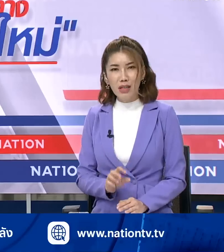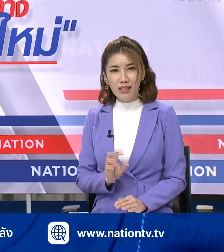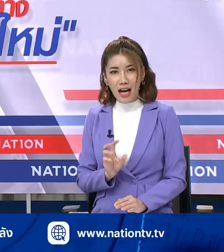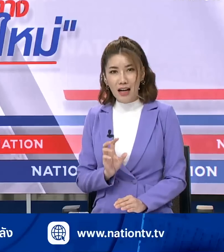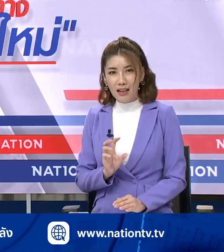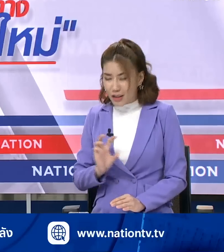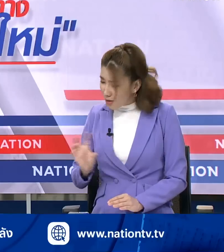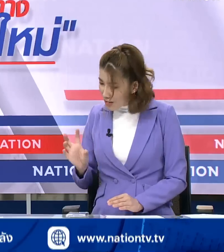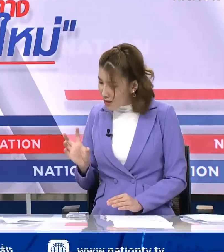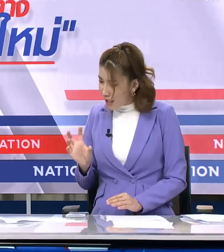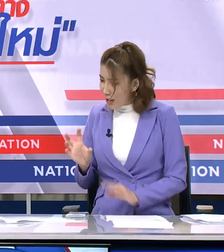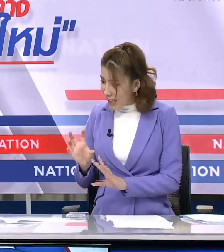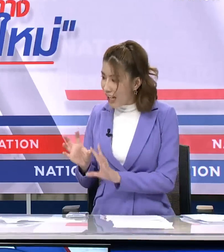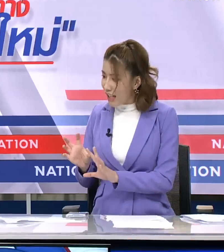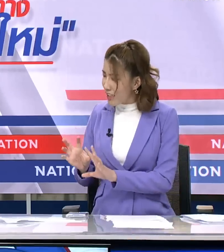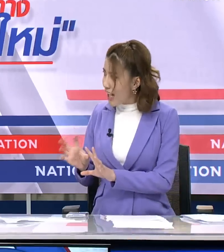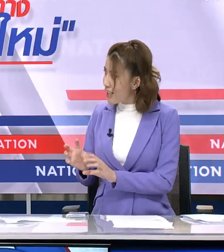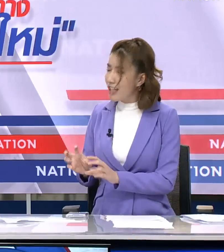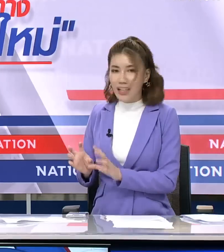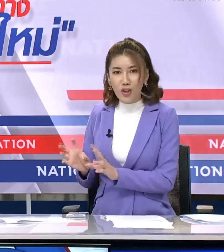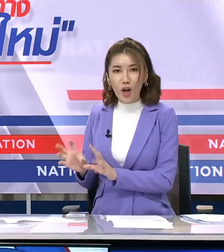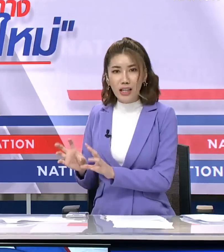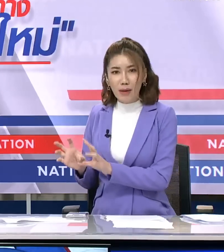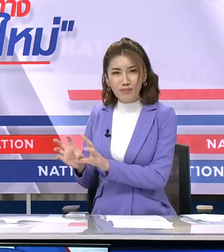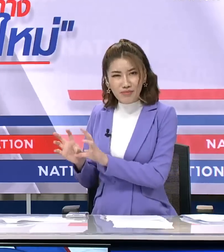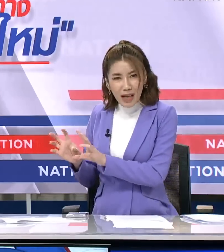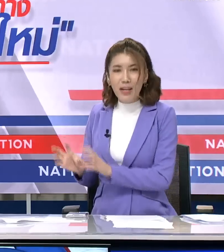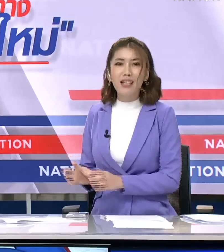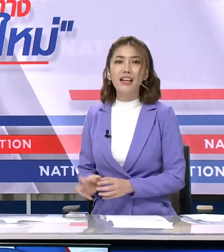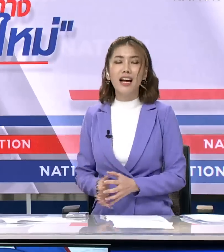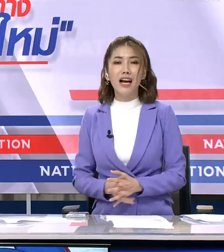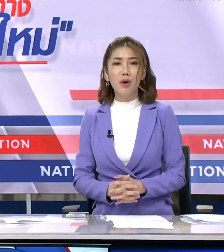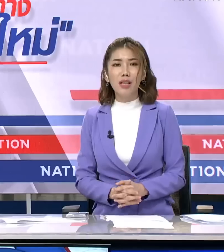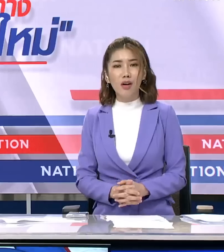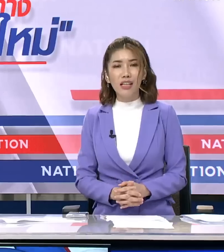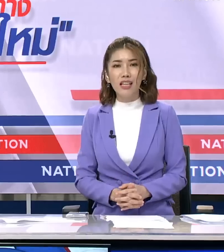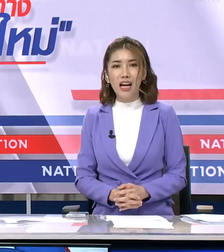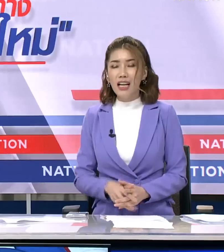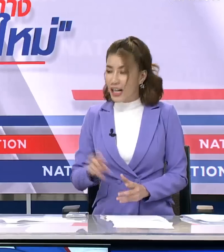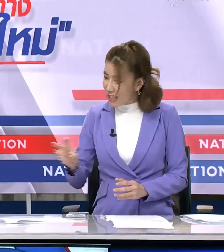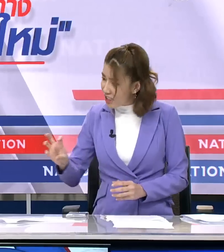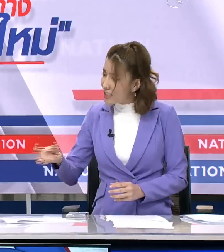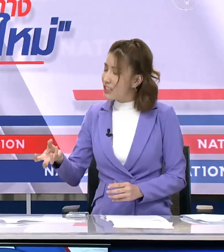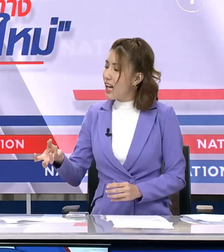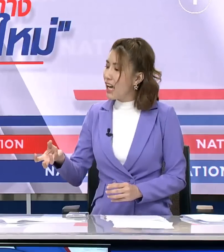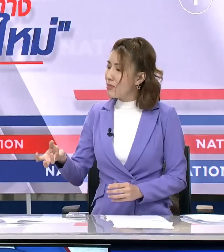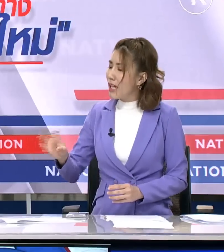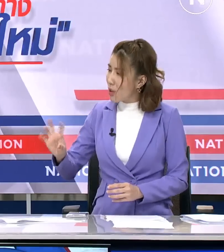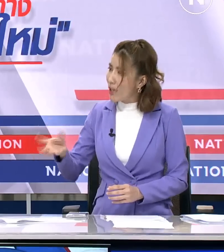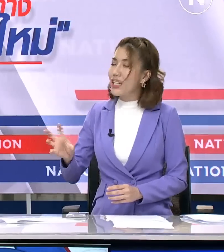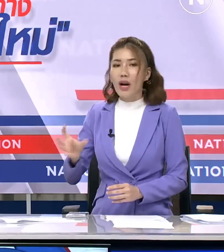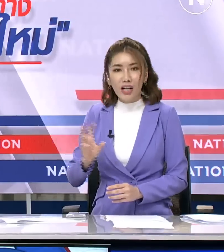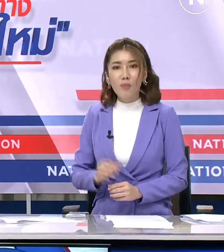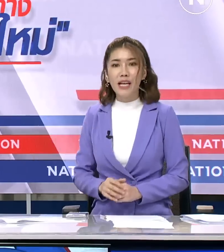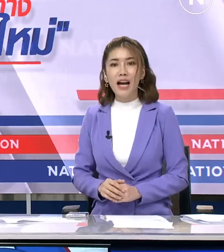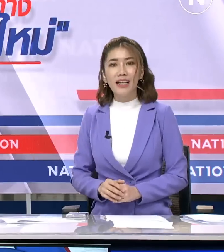ะติดการเมืองอย่าเรียกได้ว่าอย่าละเลยอ่ะอย่าละเลยอ่ะต้องเกาะติดแบบแนบแน่นเลยนะคะเพราะว่าตอนนี้เนี่ยอะไรก็เกิดขึ้นได้แม้